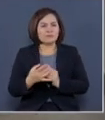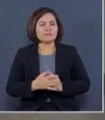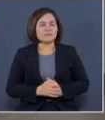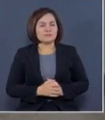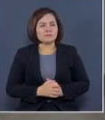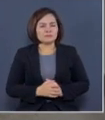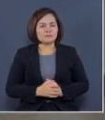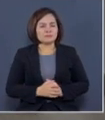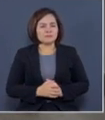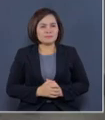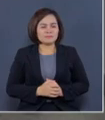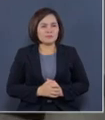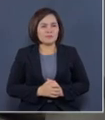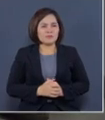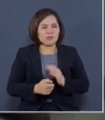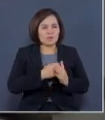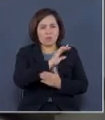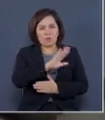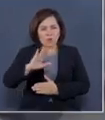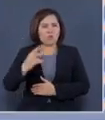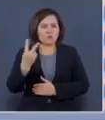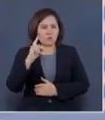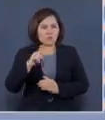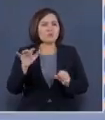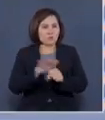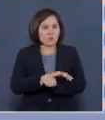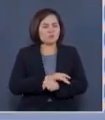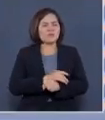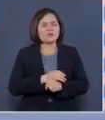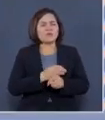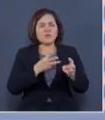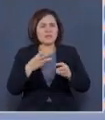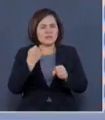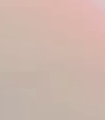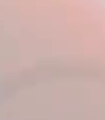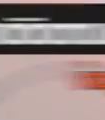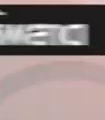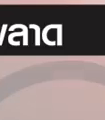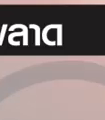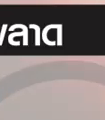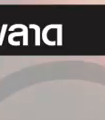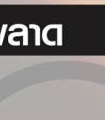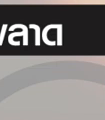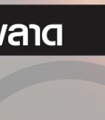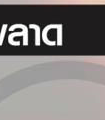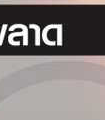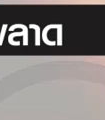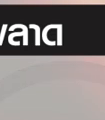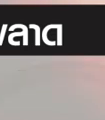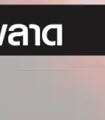ไปค่ะ ครับผมก็ฟังความทั้งสองด้านด้วยนะครับคุณผู้ชมครับผมแต่ว่ายังไงทำร้ายร่างกายก็ผิดกฎหมายอยู่แล้ว